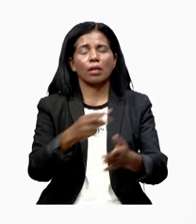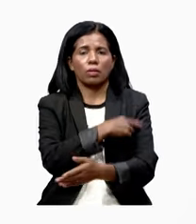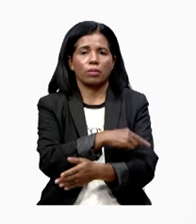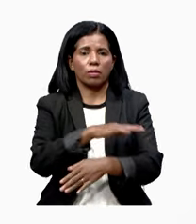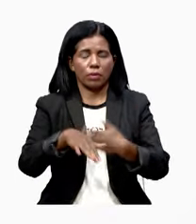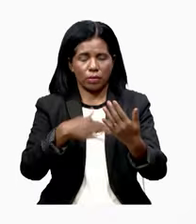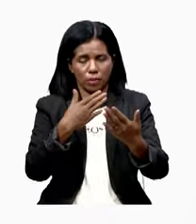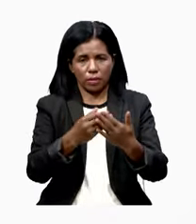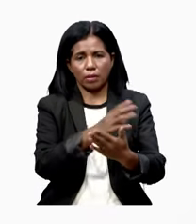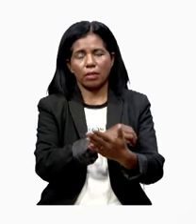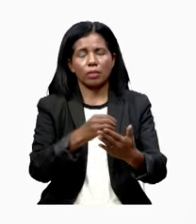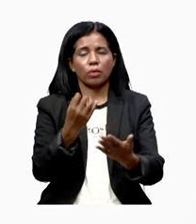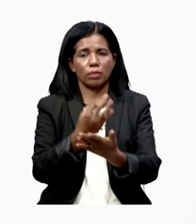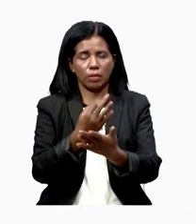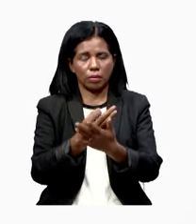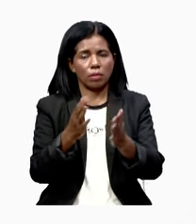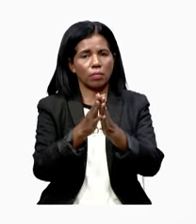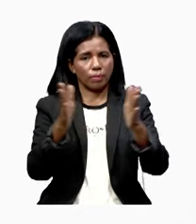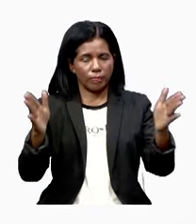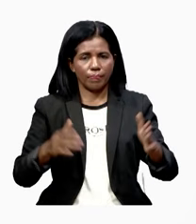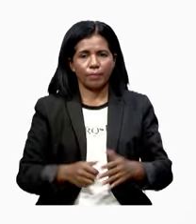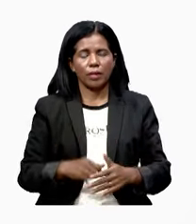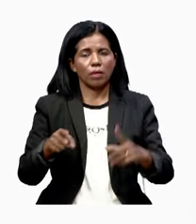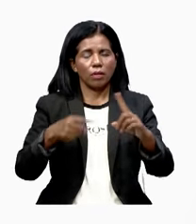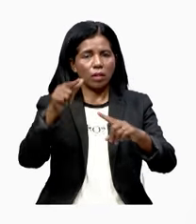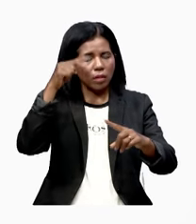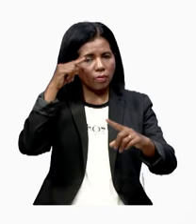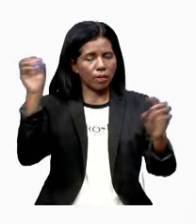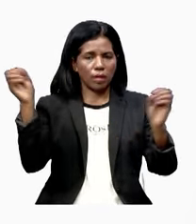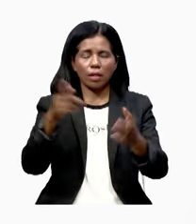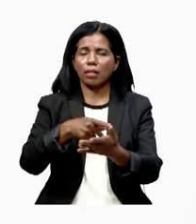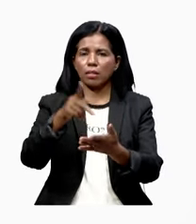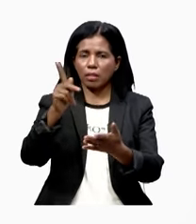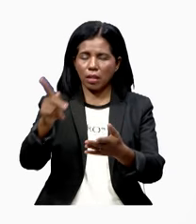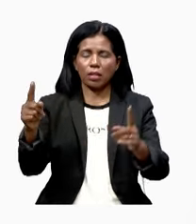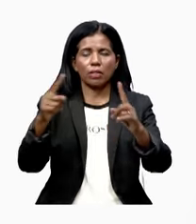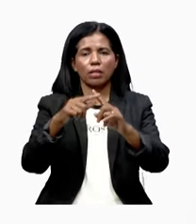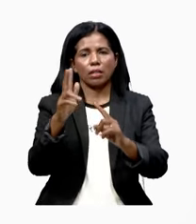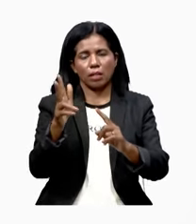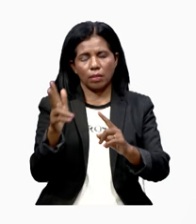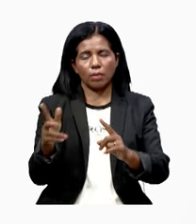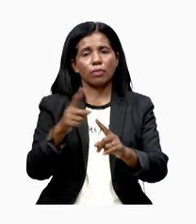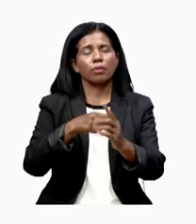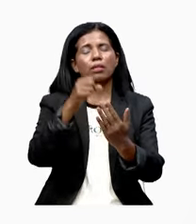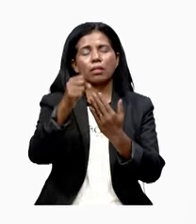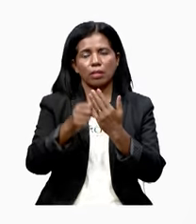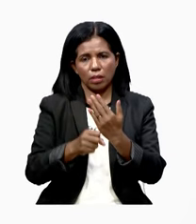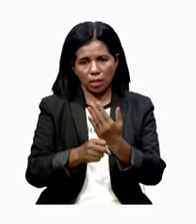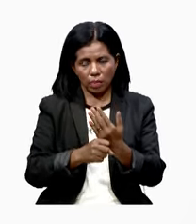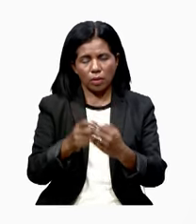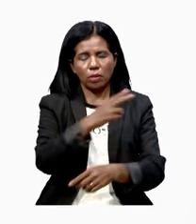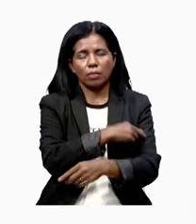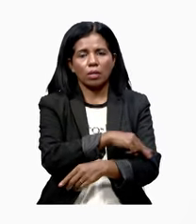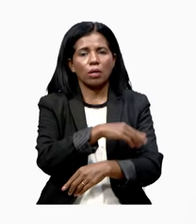Sira Ya Kuala Lumpur ni orsamentu mak botliu. Tambane wain hira governu la selu di vidane toloron tolu nulu fulan setembru, Hospital Sira